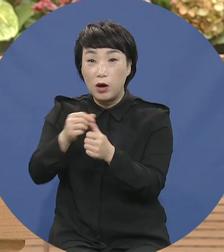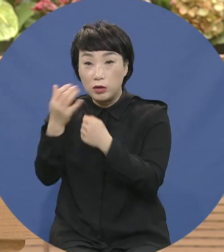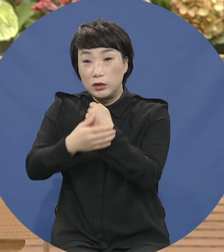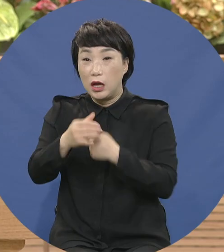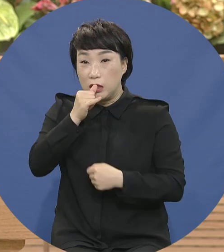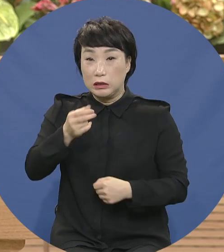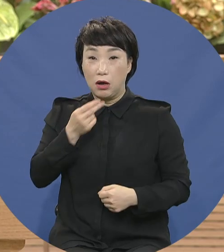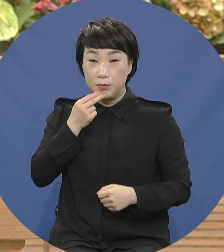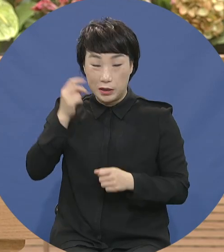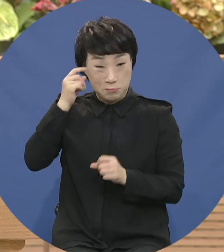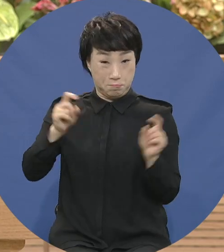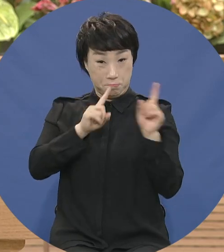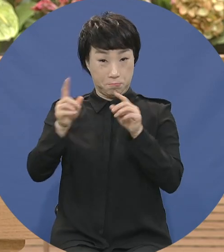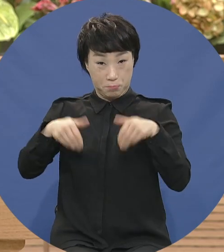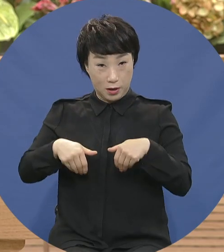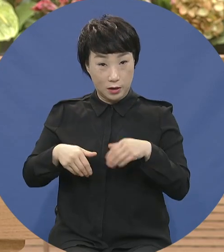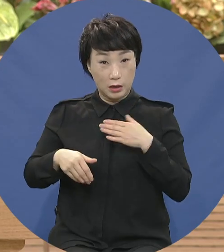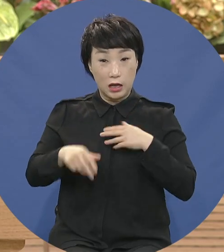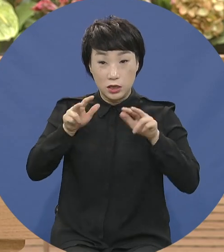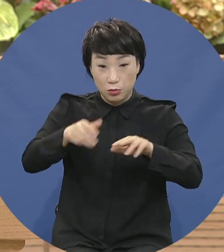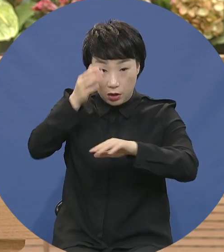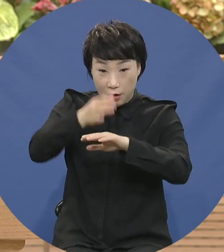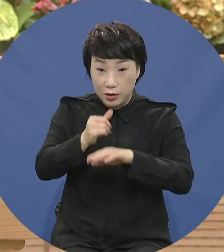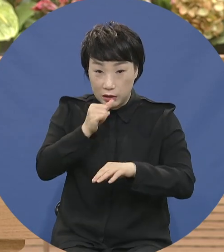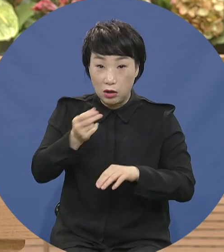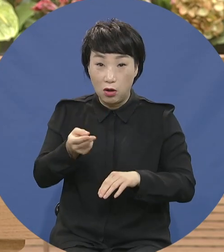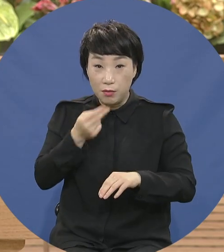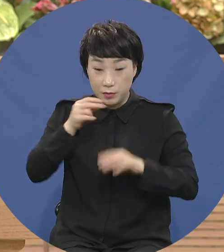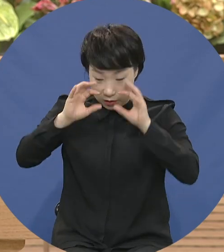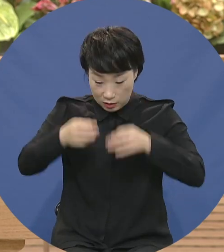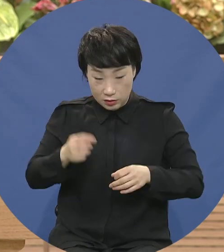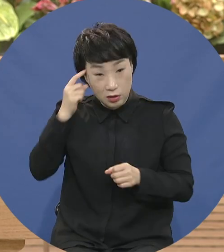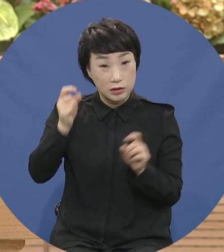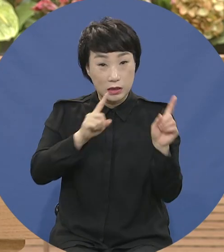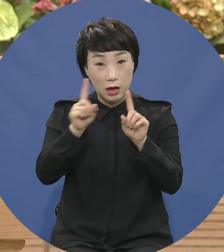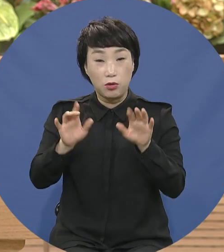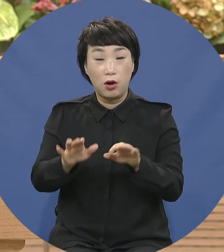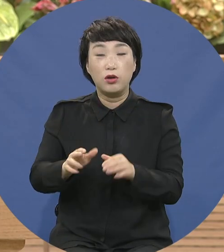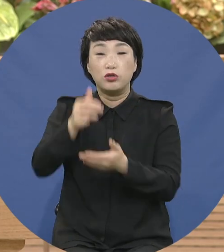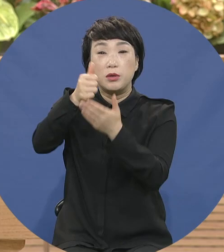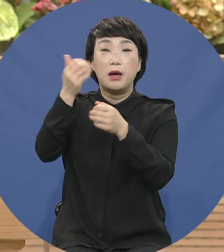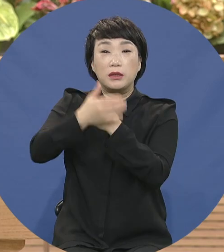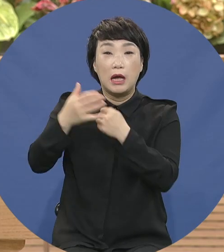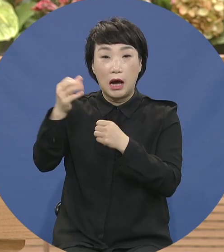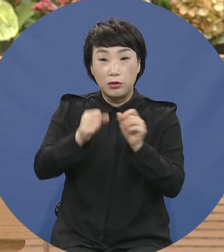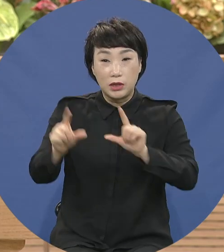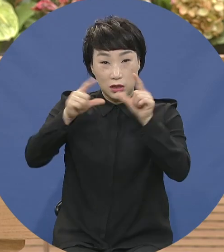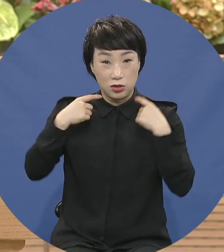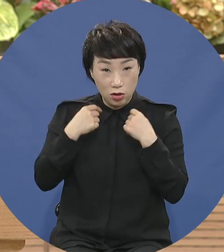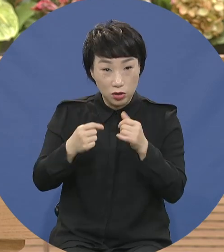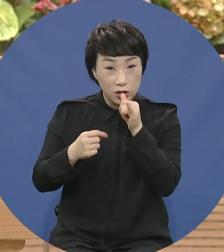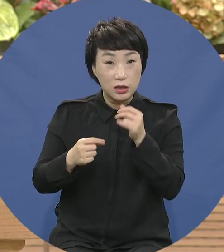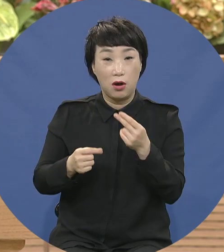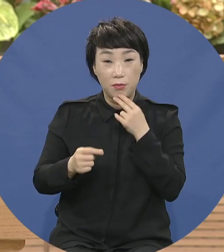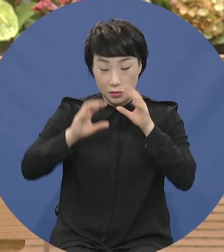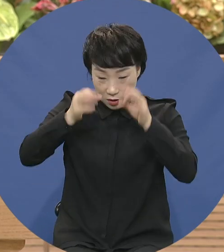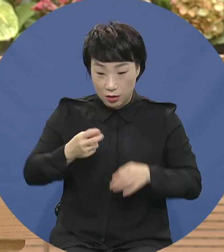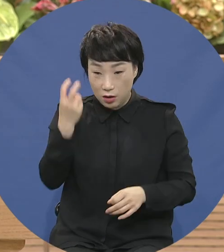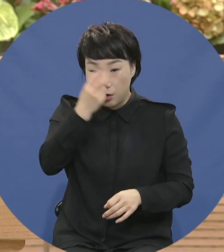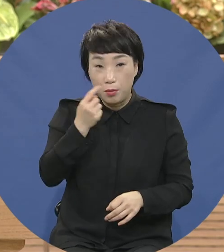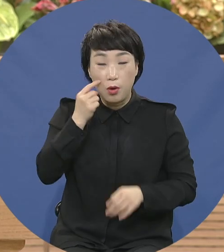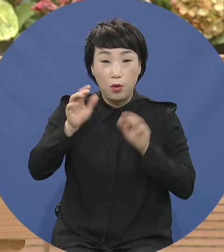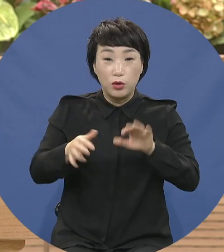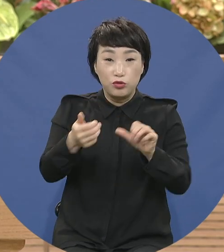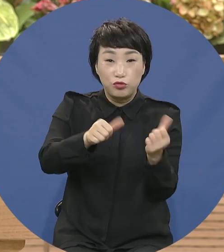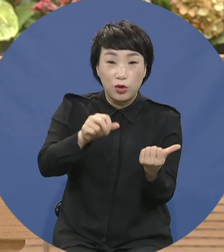있는가? 내가 지금도 감사하고 있는가? 그 은혜로 여전히 살고 있는가? 오늘 죽어도 그 은혜를, 그 피를,